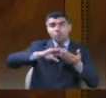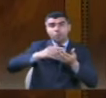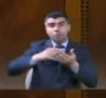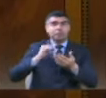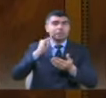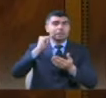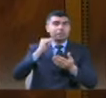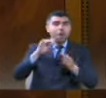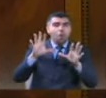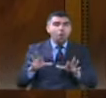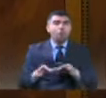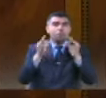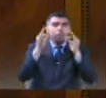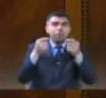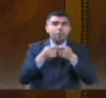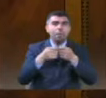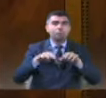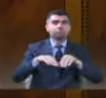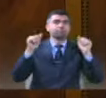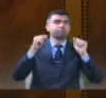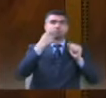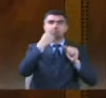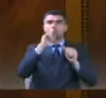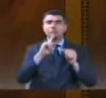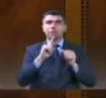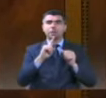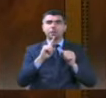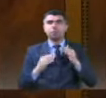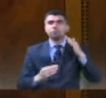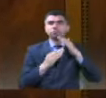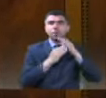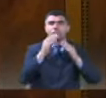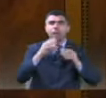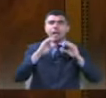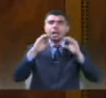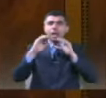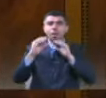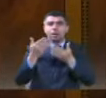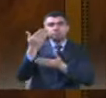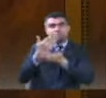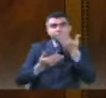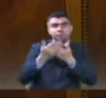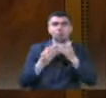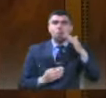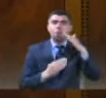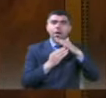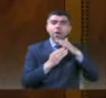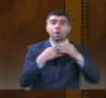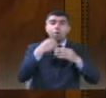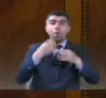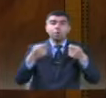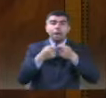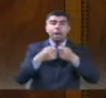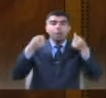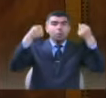بكل أسف تهرب الحكومة من حوار جدي مع الفرقاء الاجتماعيين، والذي أدى إلى إضراب عام شل كل